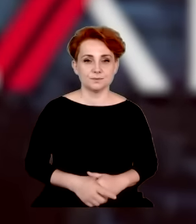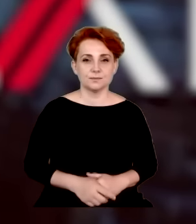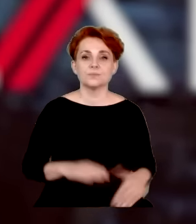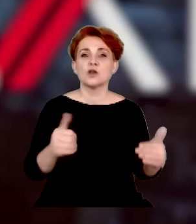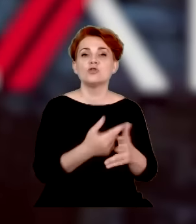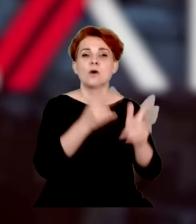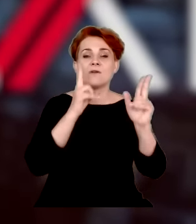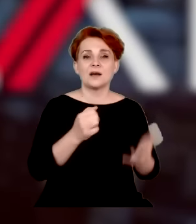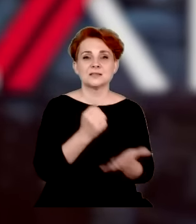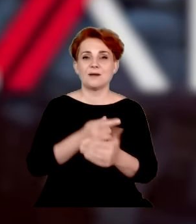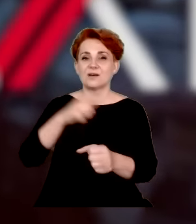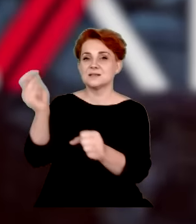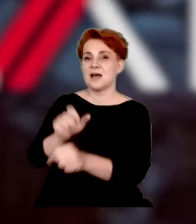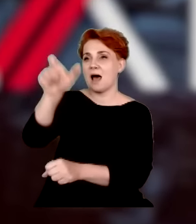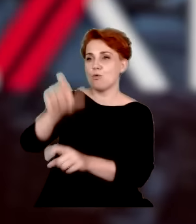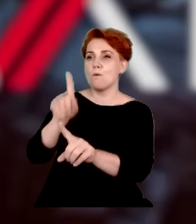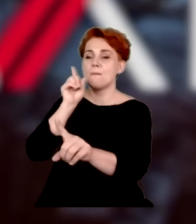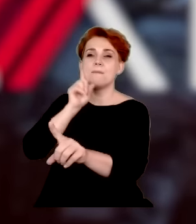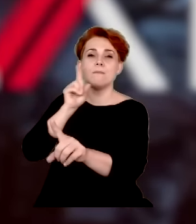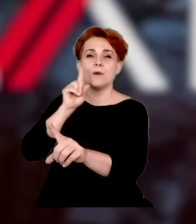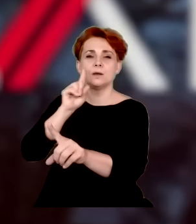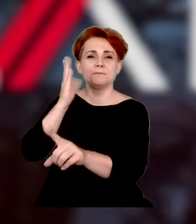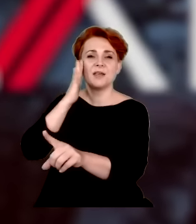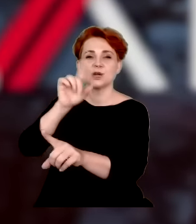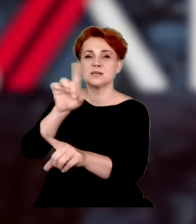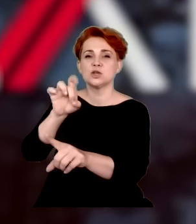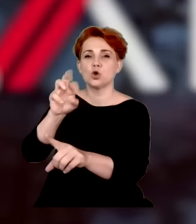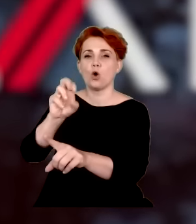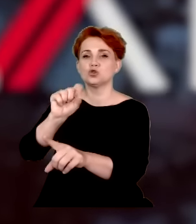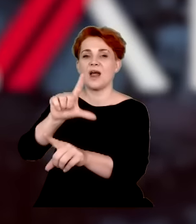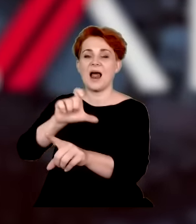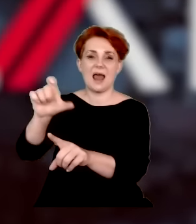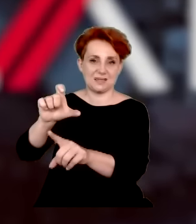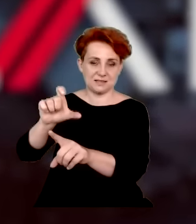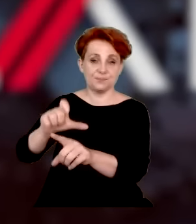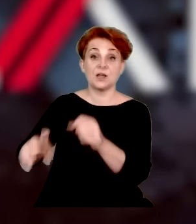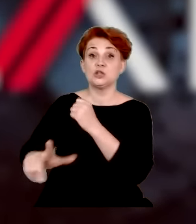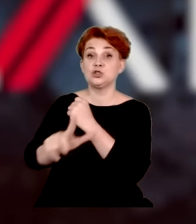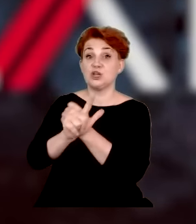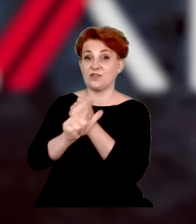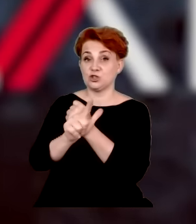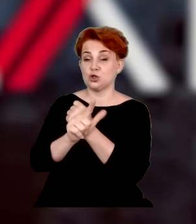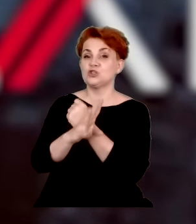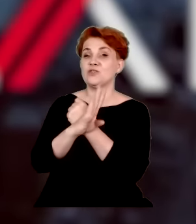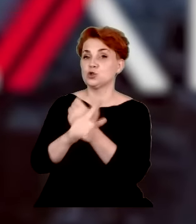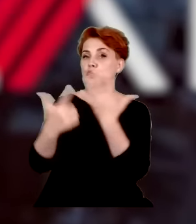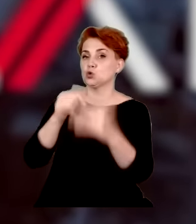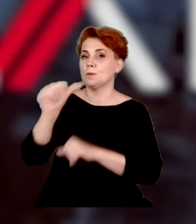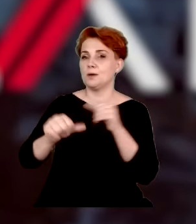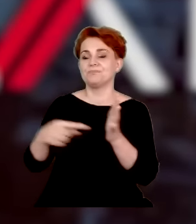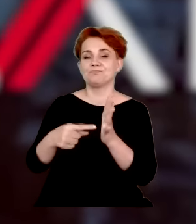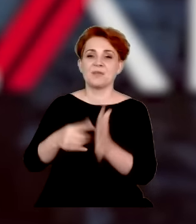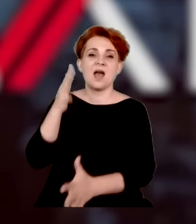sprawie zabójstwa mieszkańca Zgorzelca. Rzecz dotyczy 1997 roku i tzw. wojny spirytusowej, albo jak kto woli,